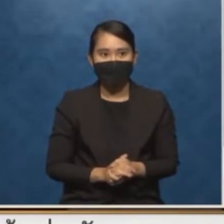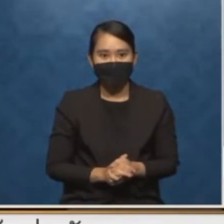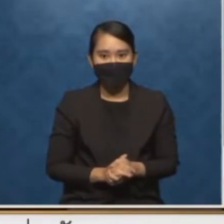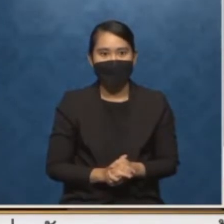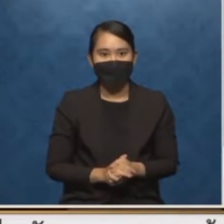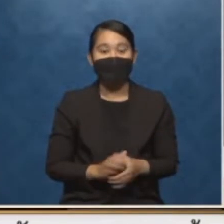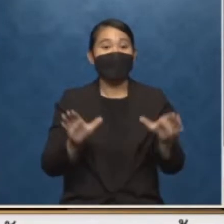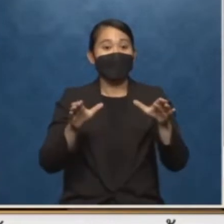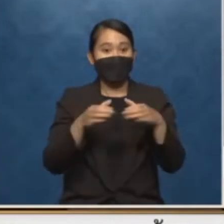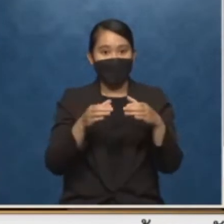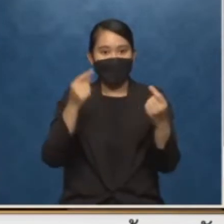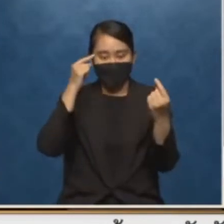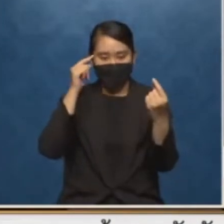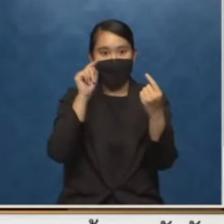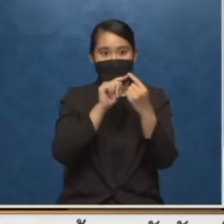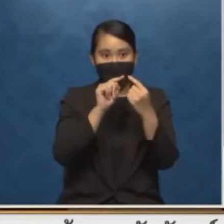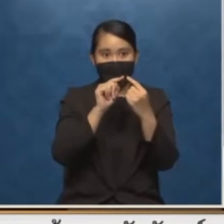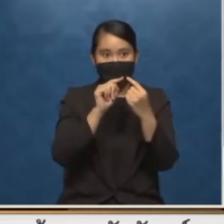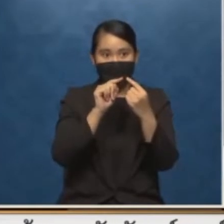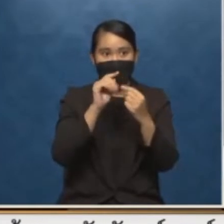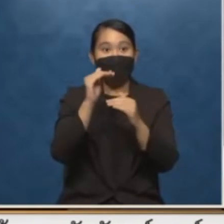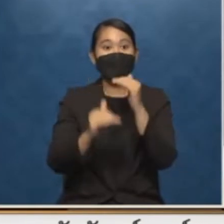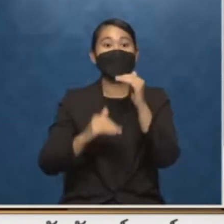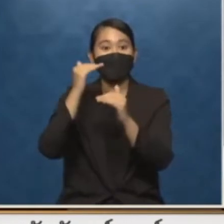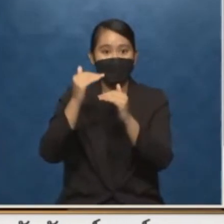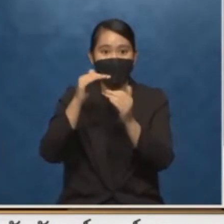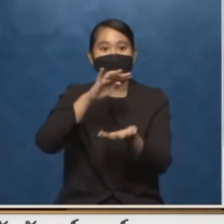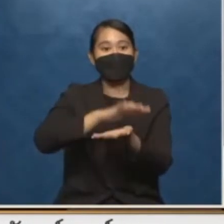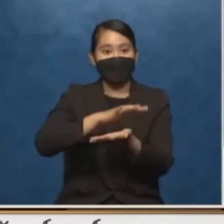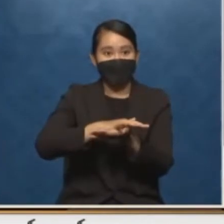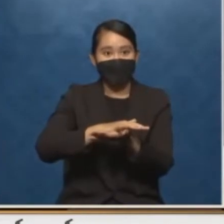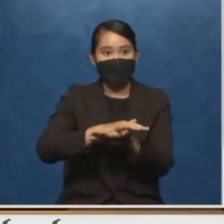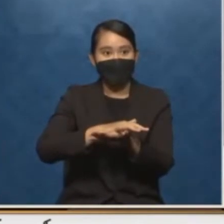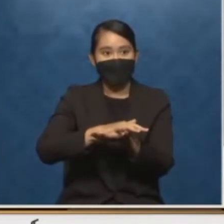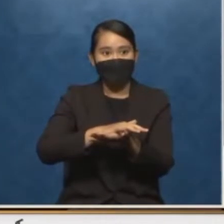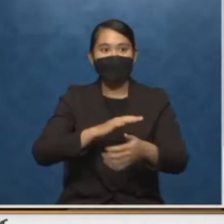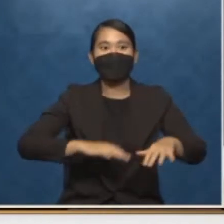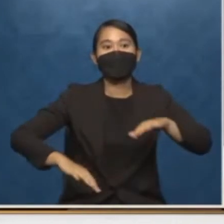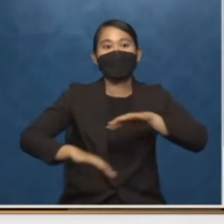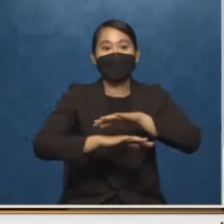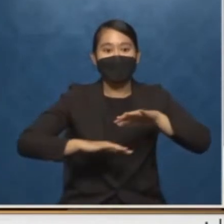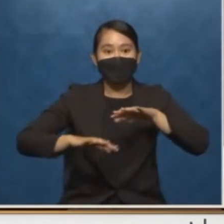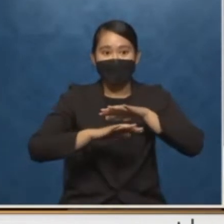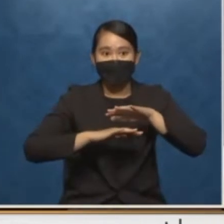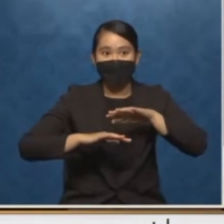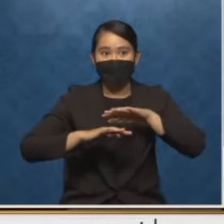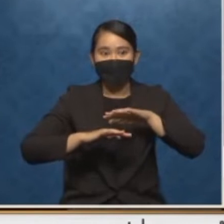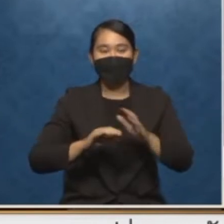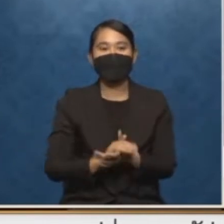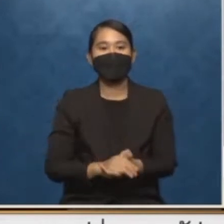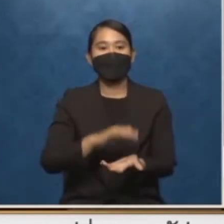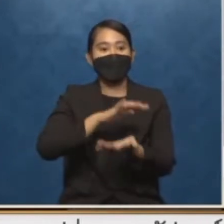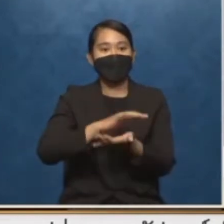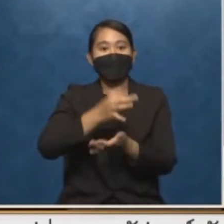เป็นการขยายกลุ่มเป้าหมายอาชีวะในโรงเรียนศึกษาขั้นพื้นฐานอาชีวะเพื่อคนพิการ